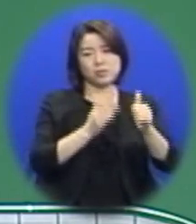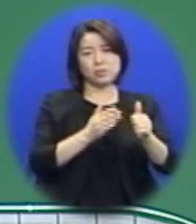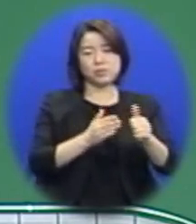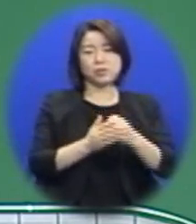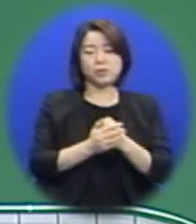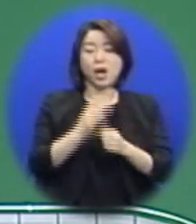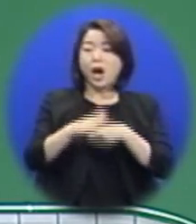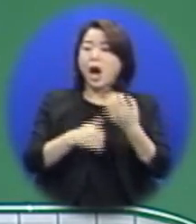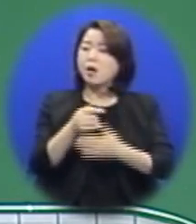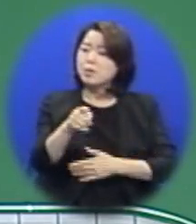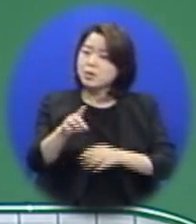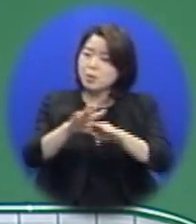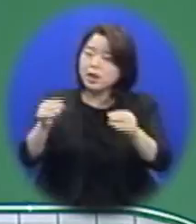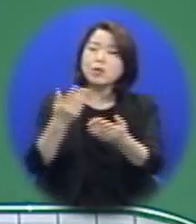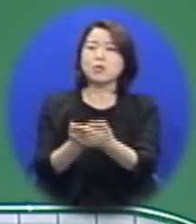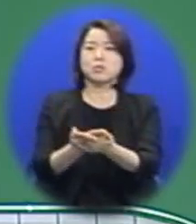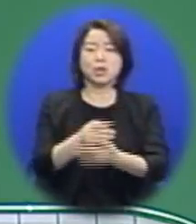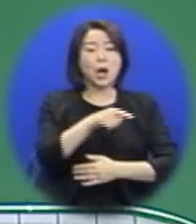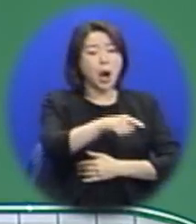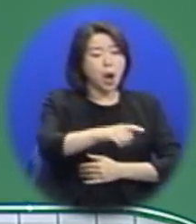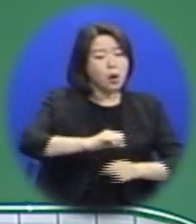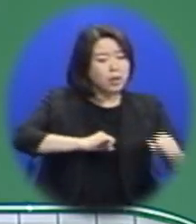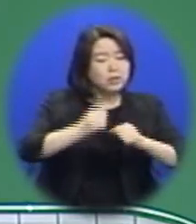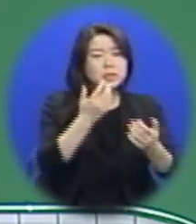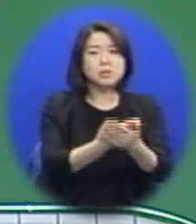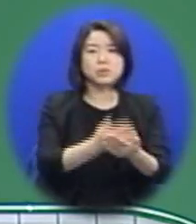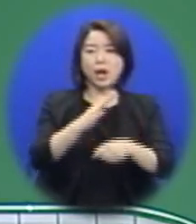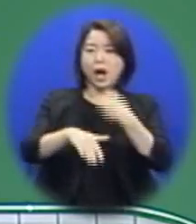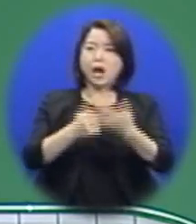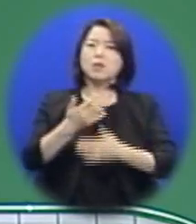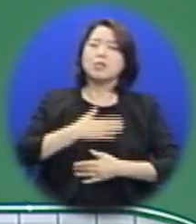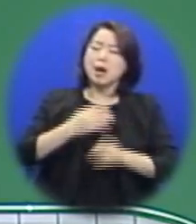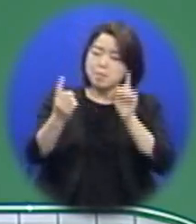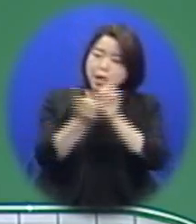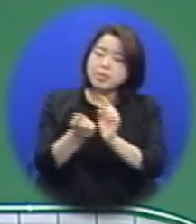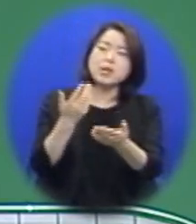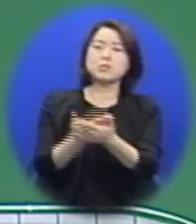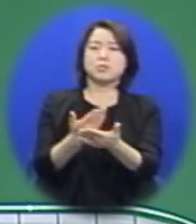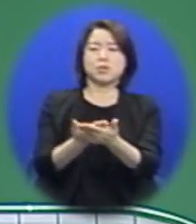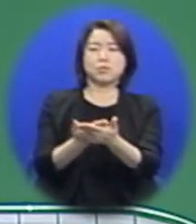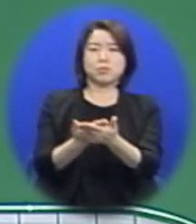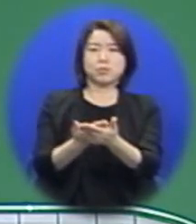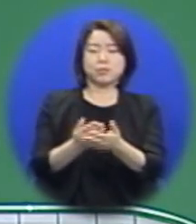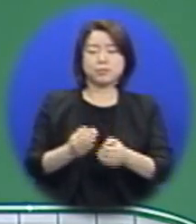해결해 주십시오. 하나님 여기 역사해 주십시오. 하나님 저 좀 만나 주십시오.